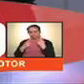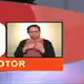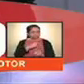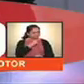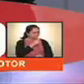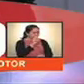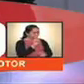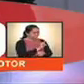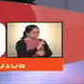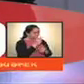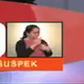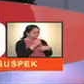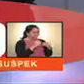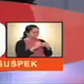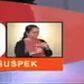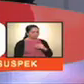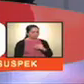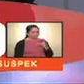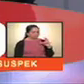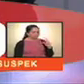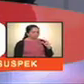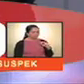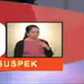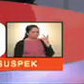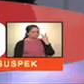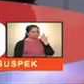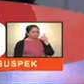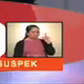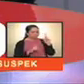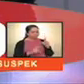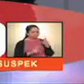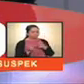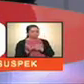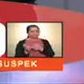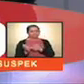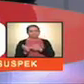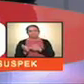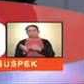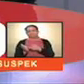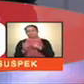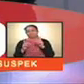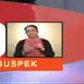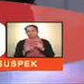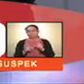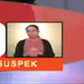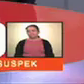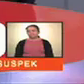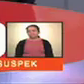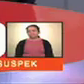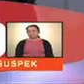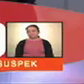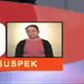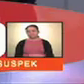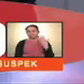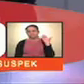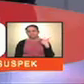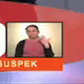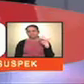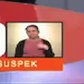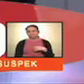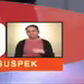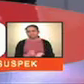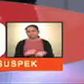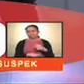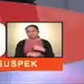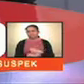ka na gumagamit? Ay, hindi po, sir. Wag. Nakatikim, sir. Inaamin ko. Nakatikim. Pero, sir, noon pa, sir, ilang taon